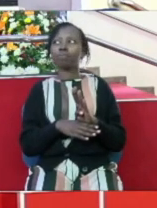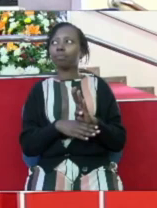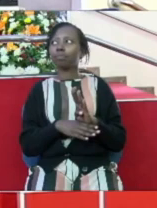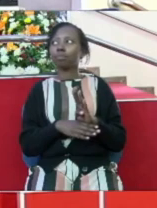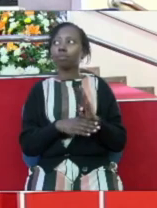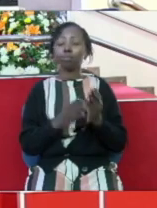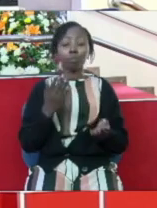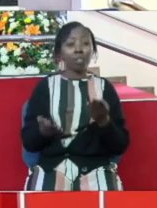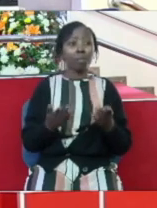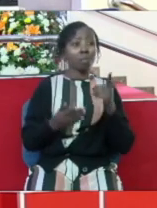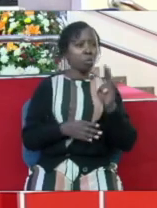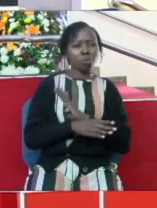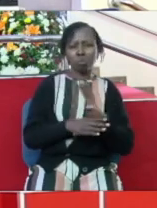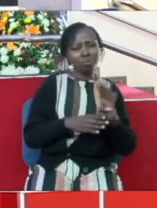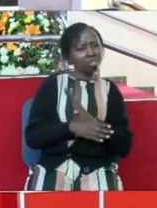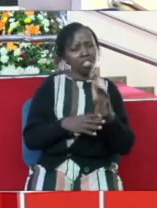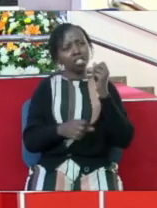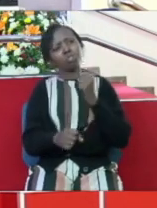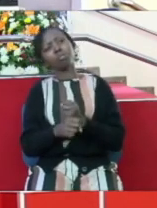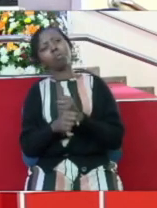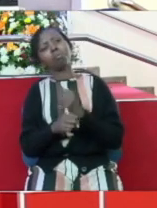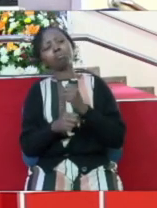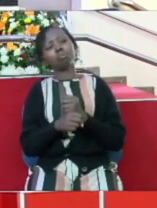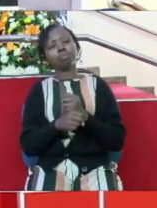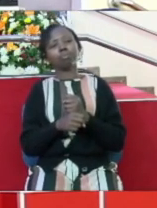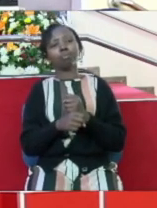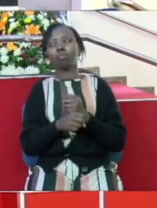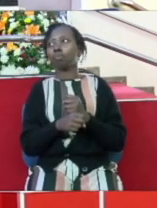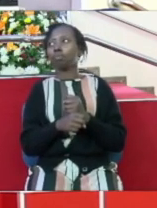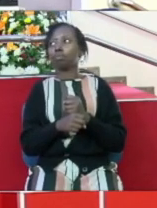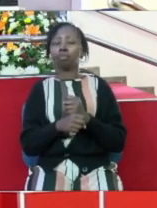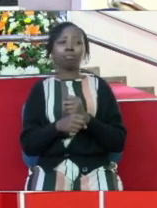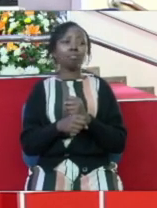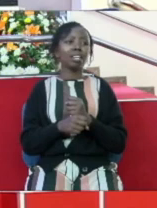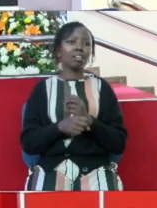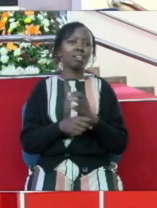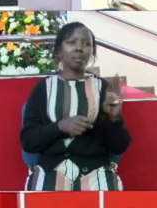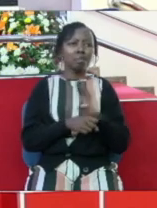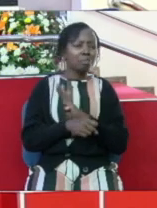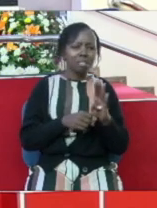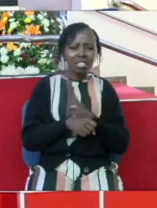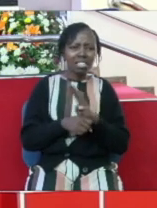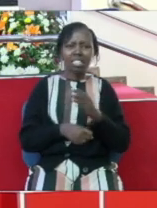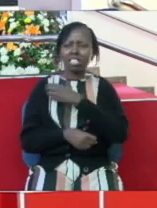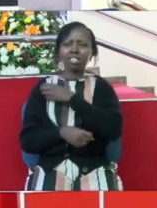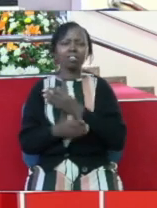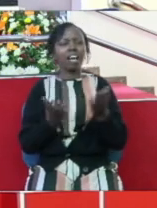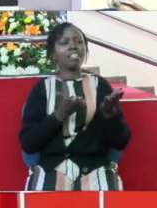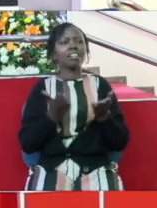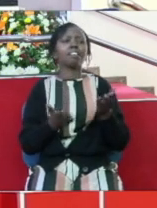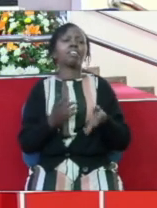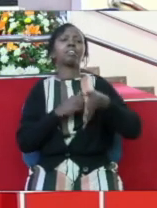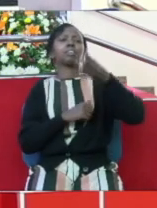Maybe you've been busy in your workplace. Umekuwa na shughuli nyingi wakati wako wa kazi. You've been busy serving God. Umekuwa na mambo mengi